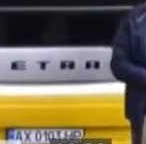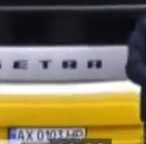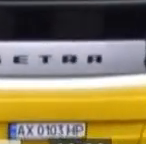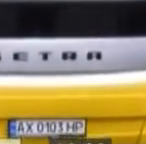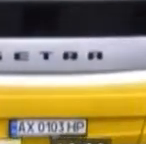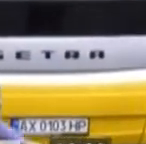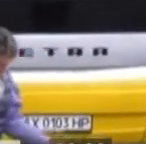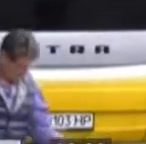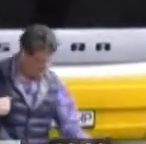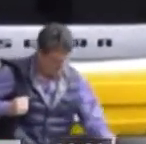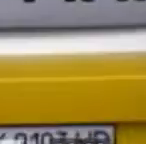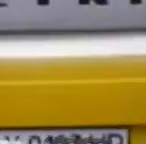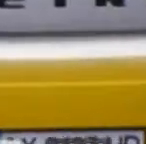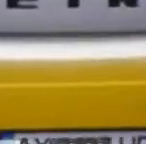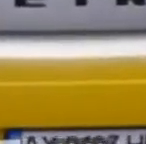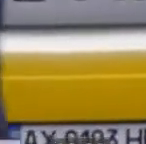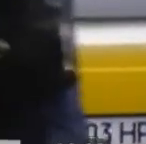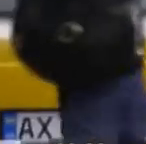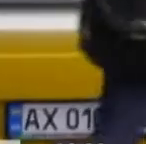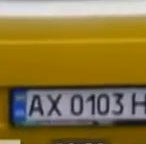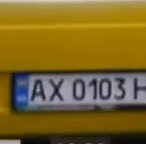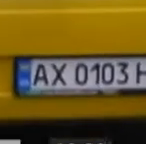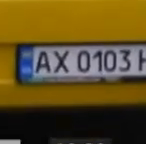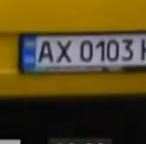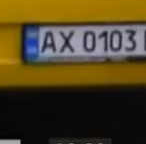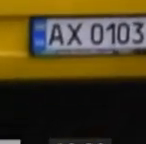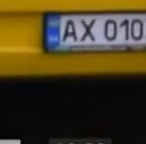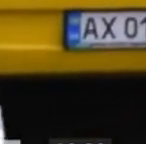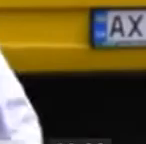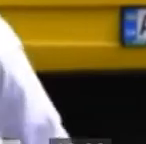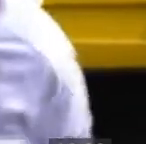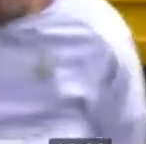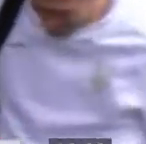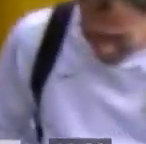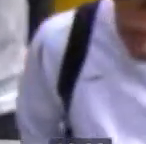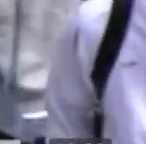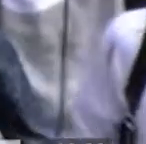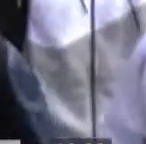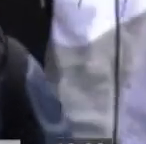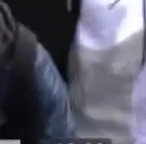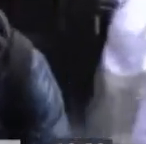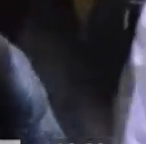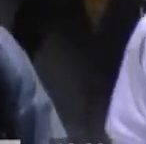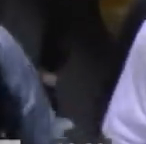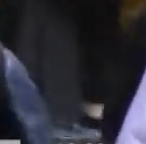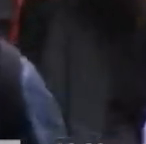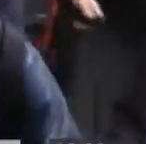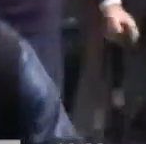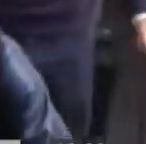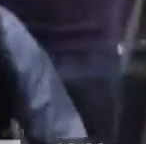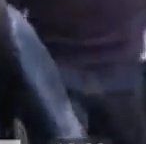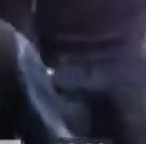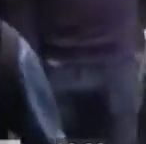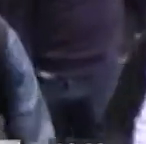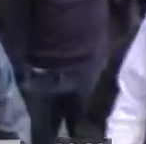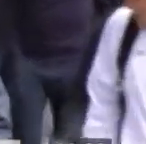У цій групі опинились і легіонери Андрій Ярмоленко та Андрій Лунін. Решта футболістів, які виступають за кордоном, прибудуть до розташування